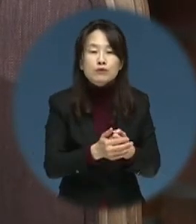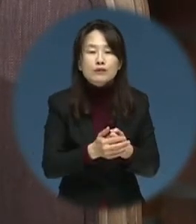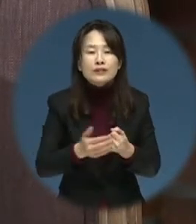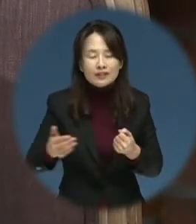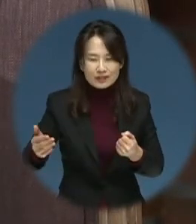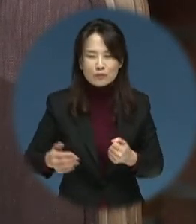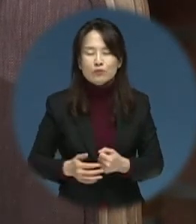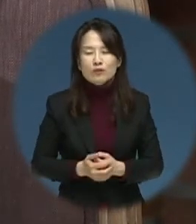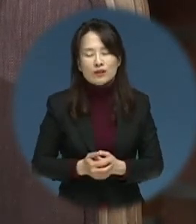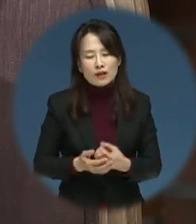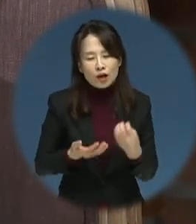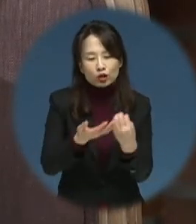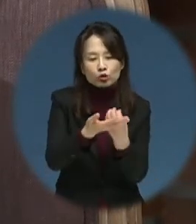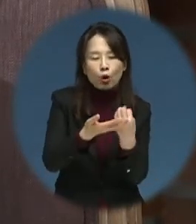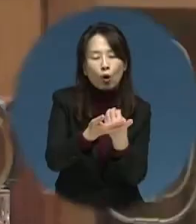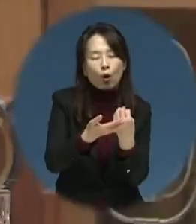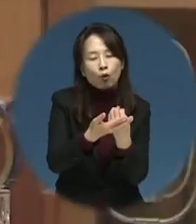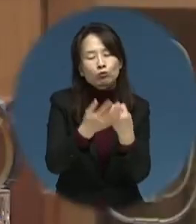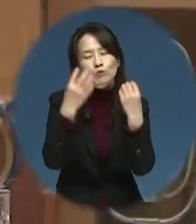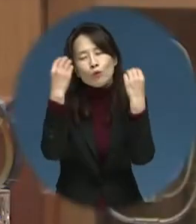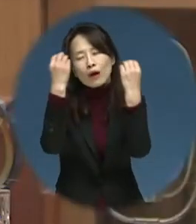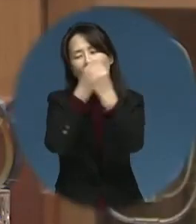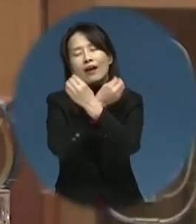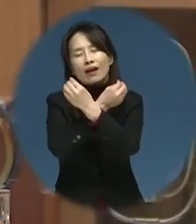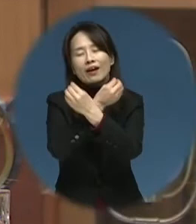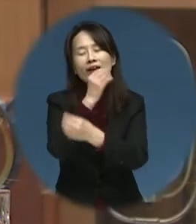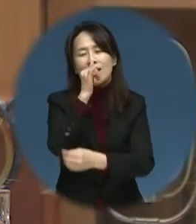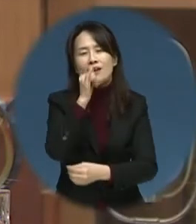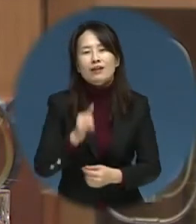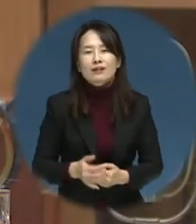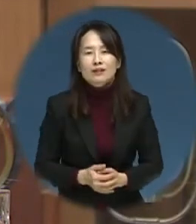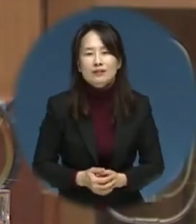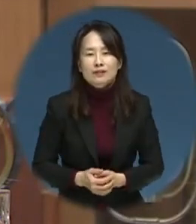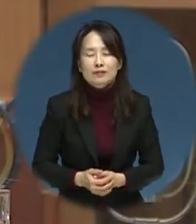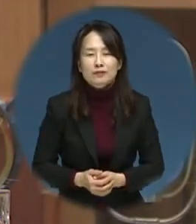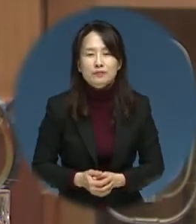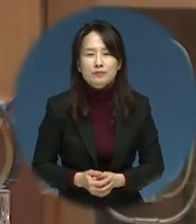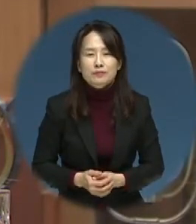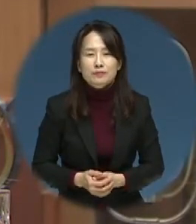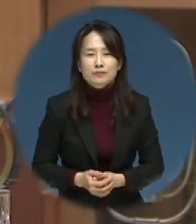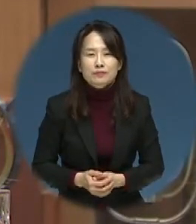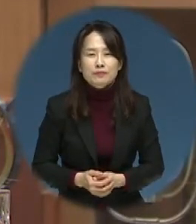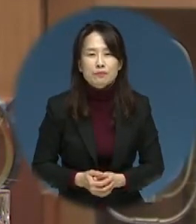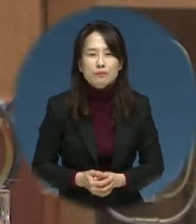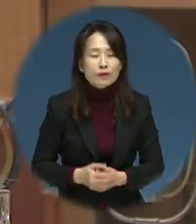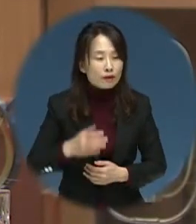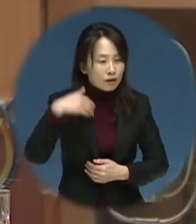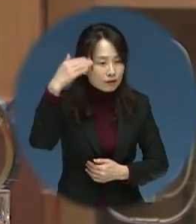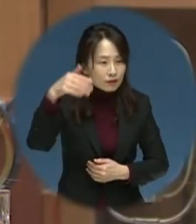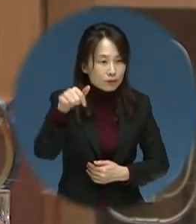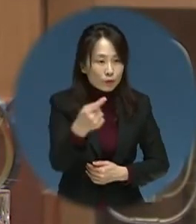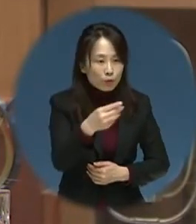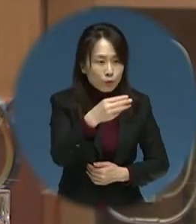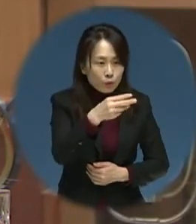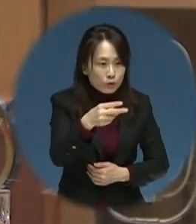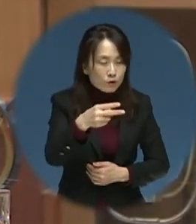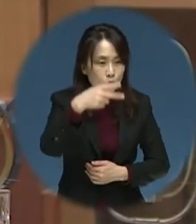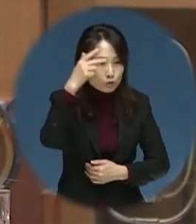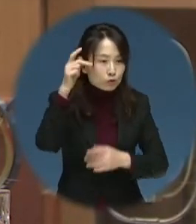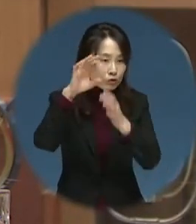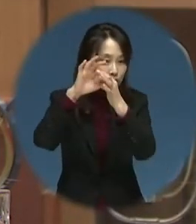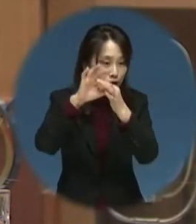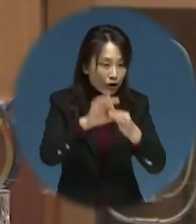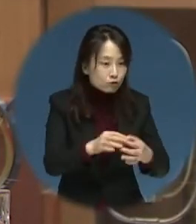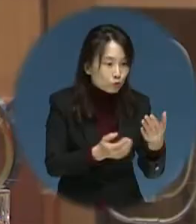이제 반도로 보기는 매우 어려웠던 것 같습니다. 다 섬으로 봤군요. 예. 그 다음에 고려시대, 조선시대로 쭉